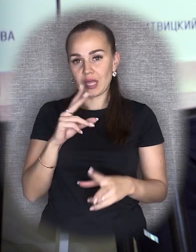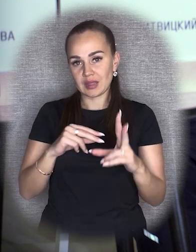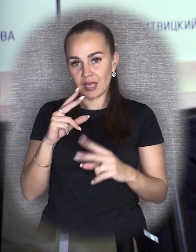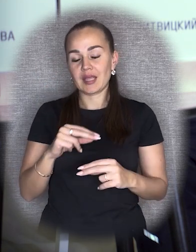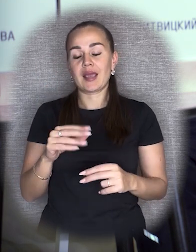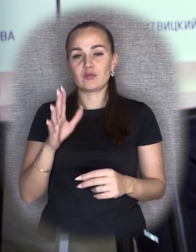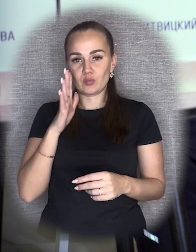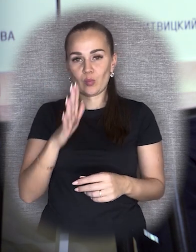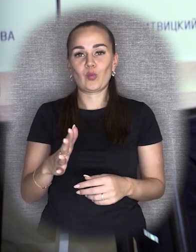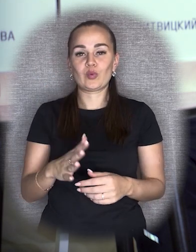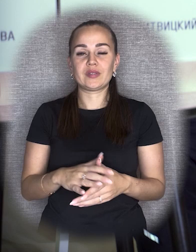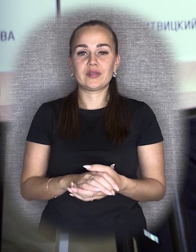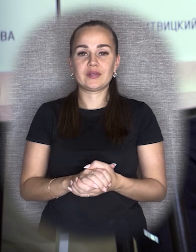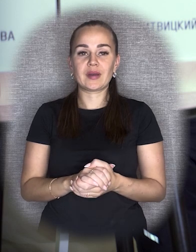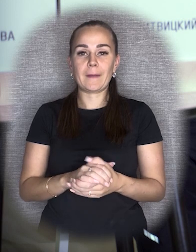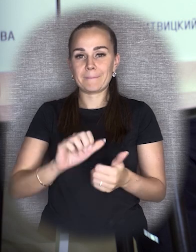И, надеюсь, воплотится